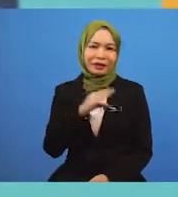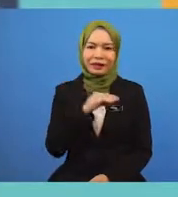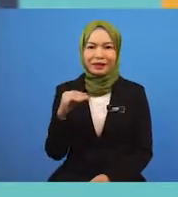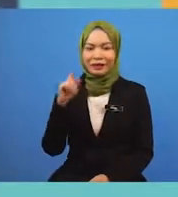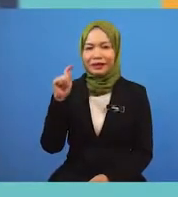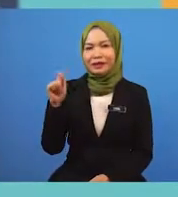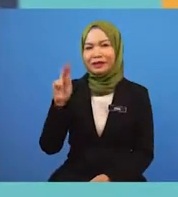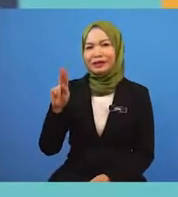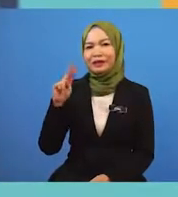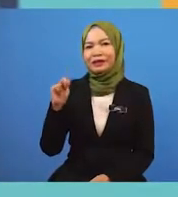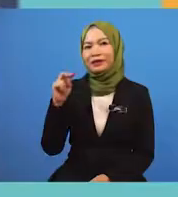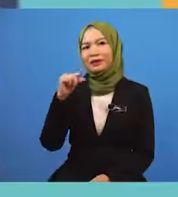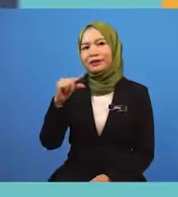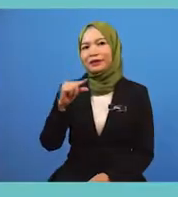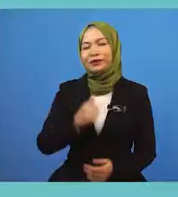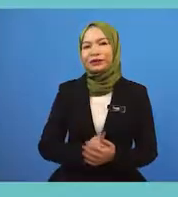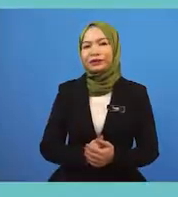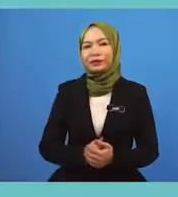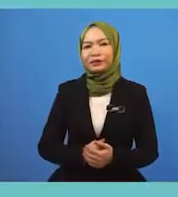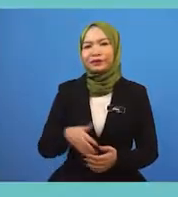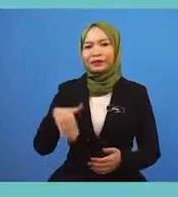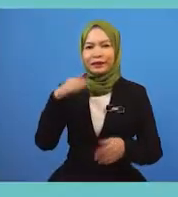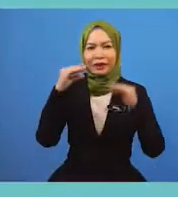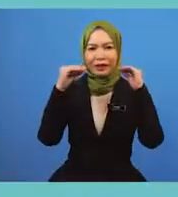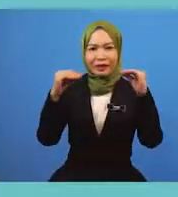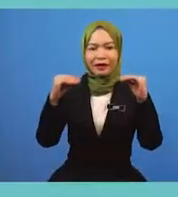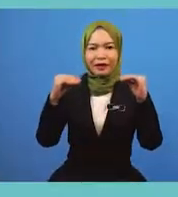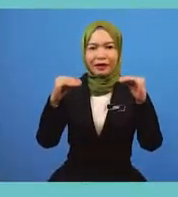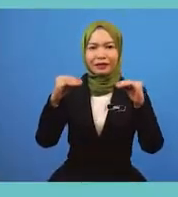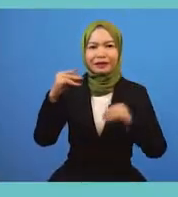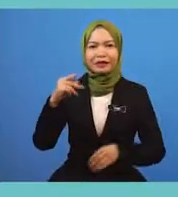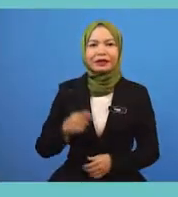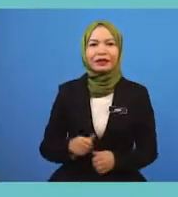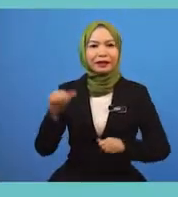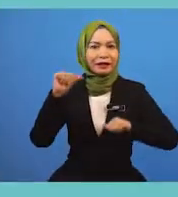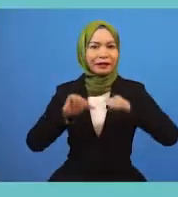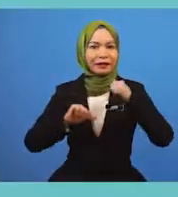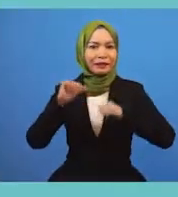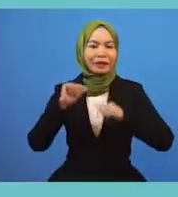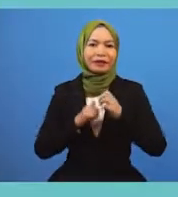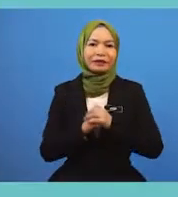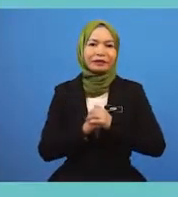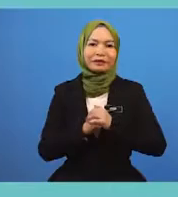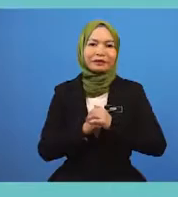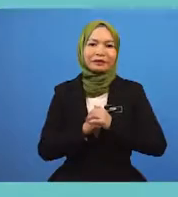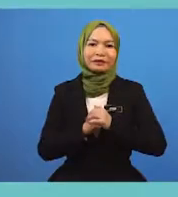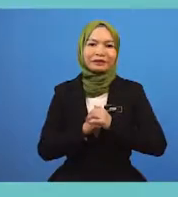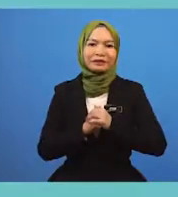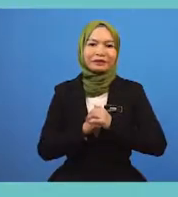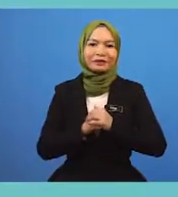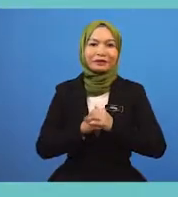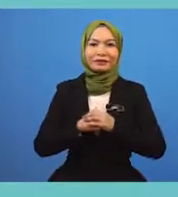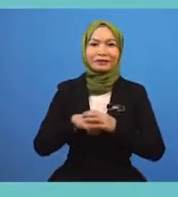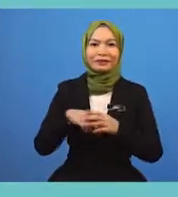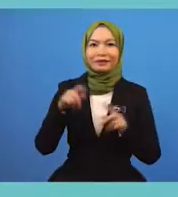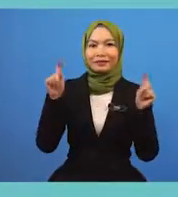akan mengajar subjek kimia tingkatan 5, bab 4, termokimia, tajuk